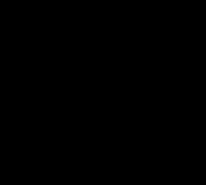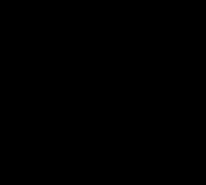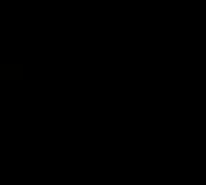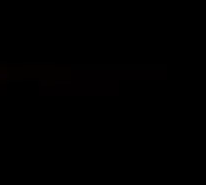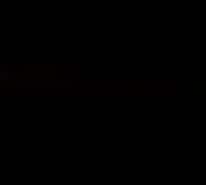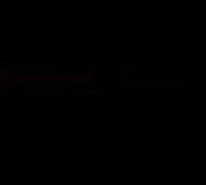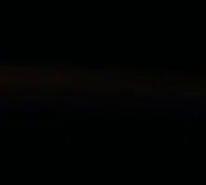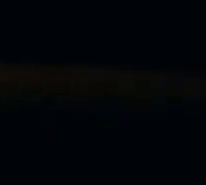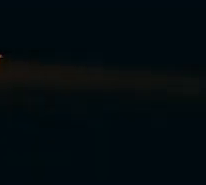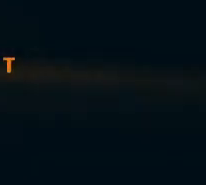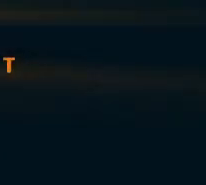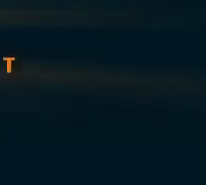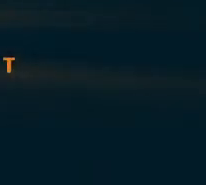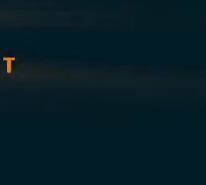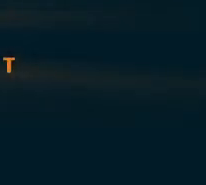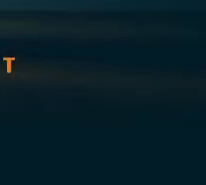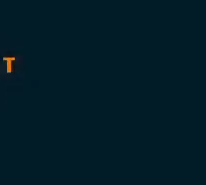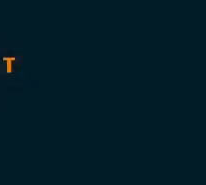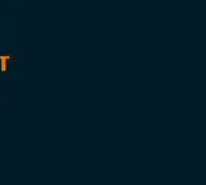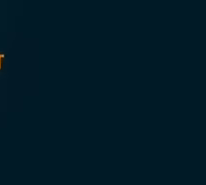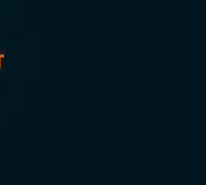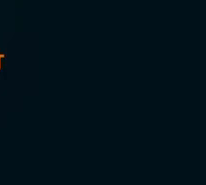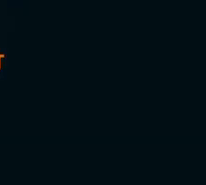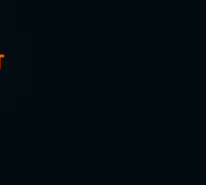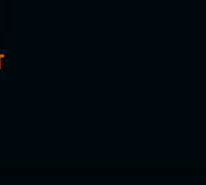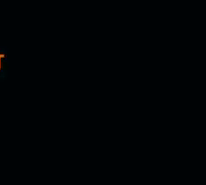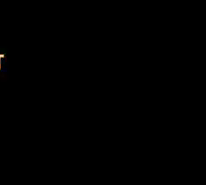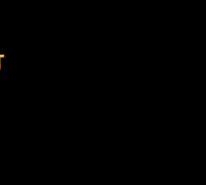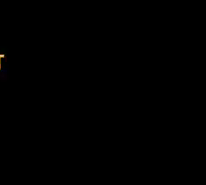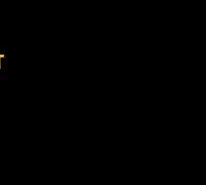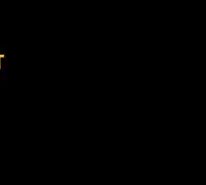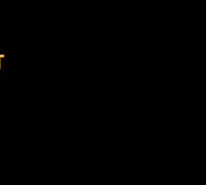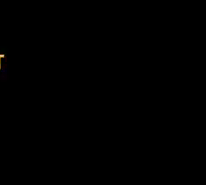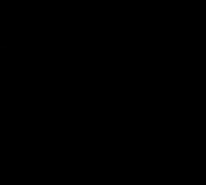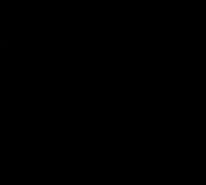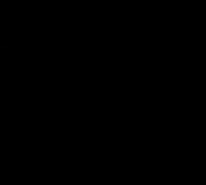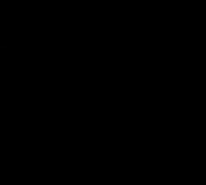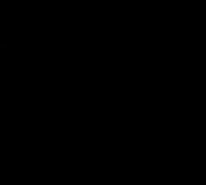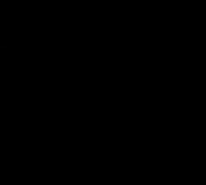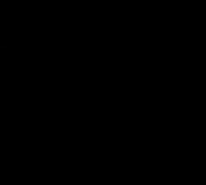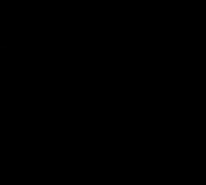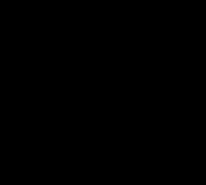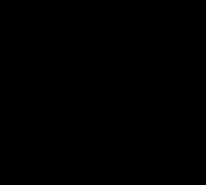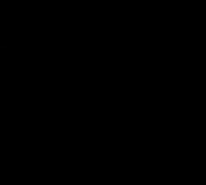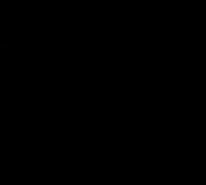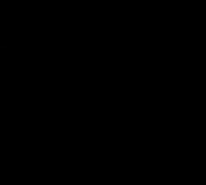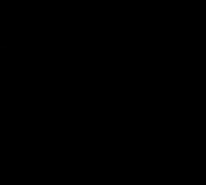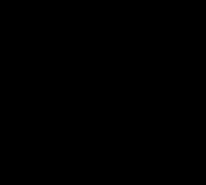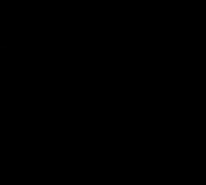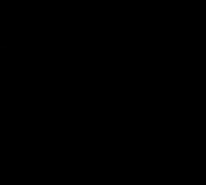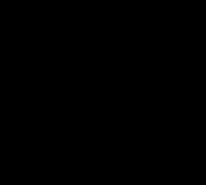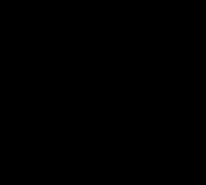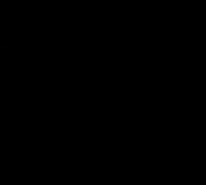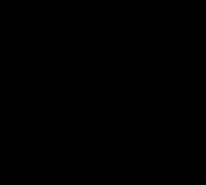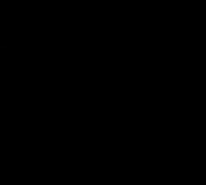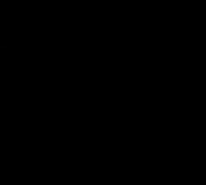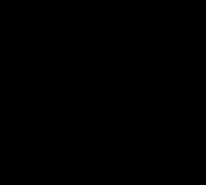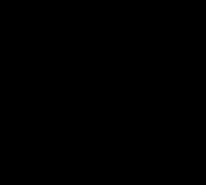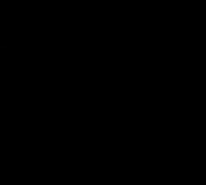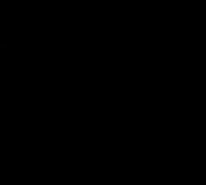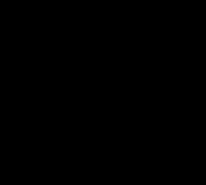Make your day right. Gilly Bonny Online TV. Kupata habari mpya na kwa haraka